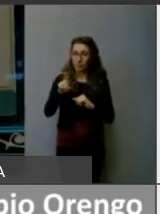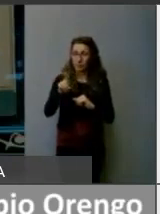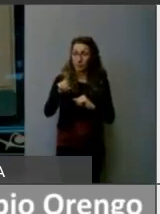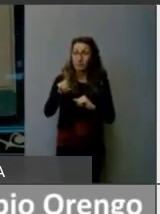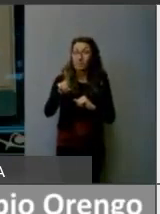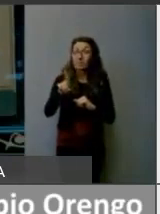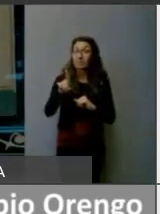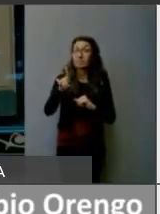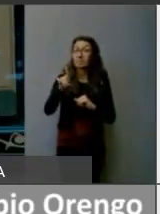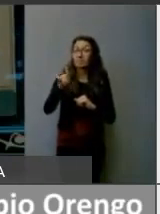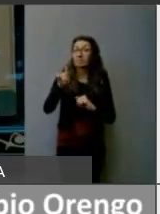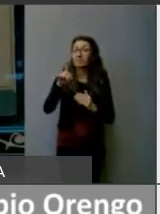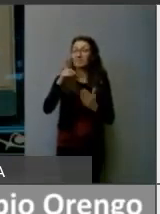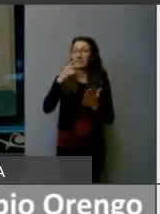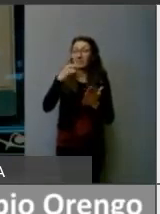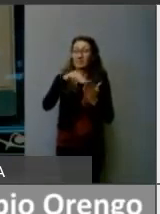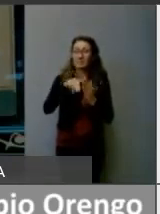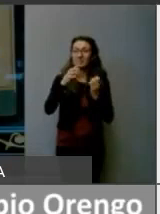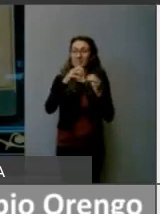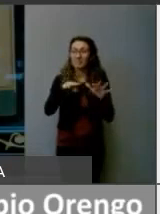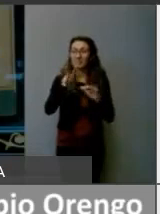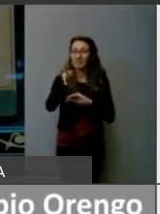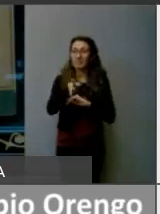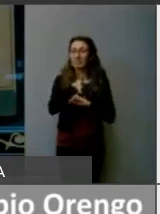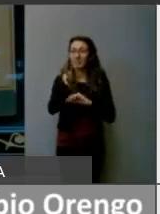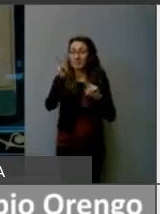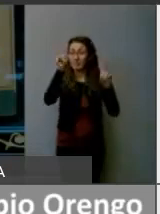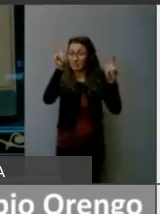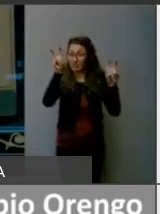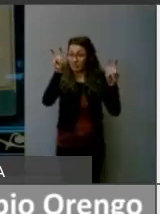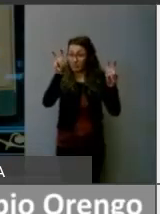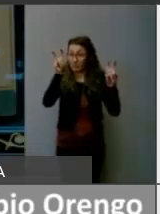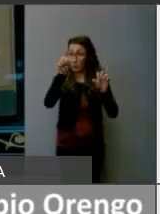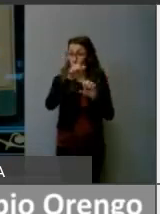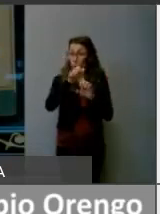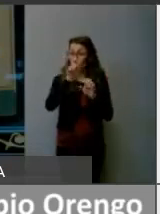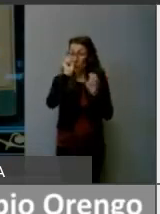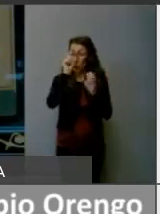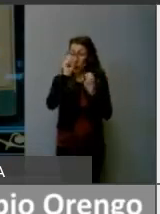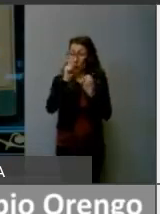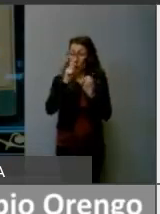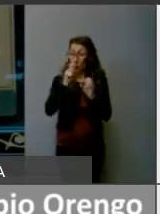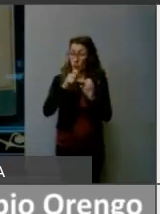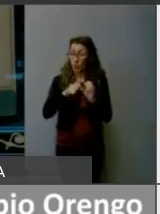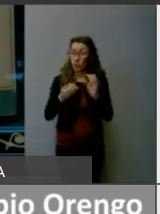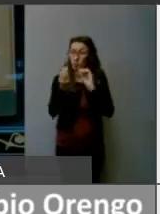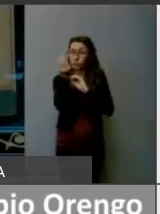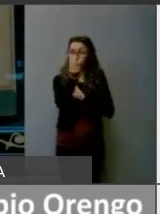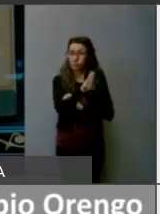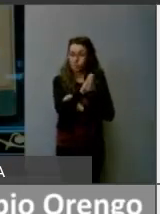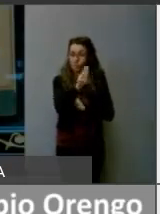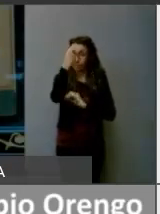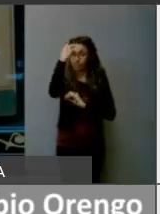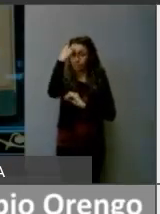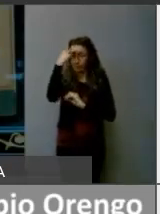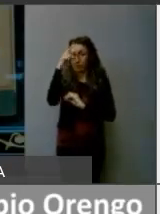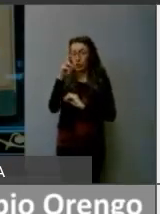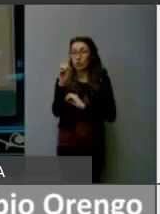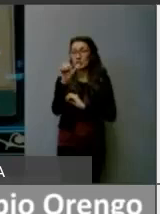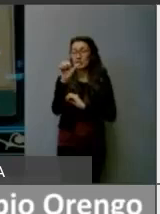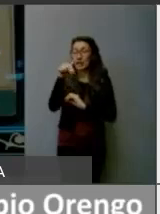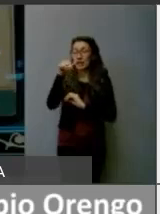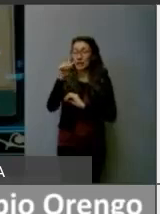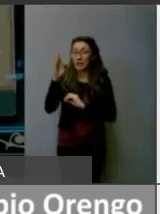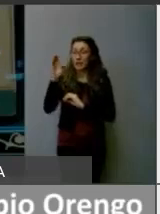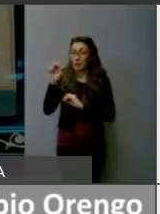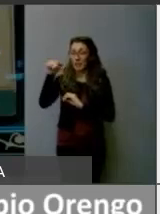Mozione 19-2022, apposizione scultura in memoria di Rossana Bensi negli spazi antistanti